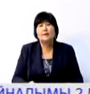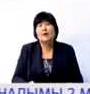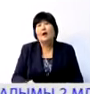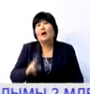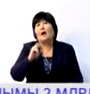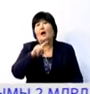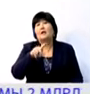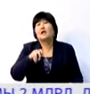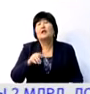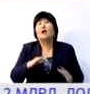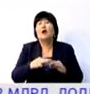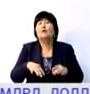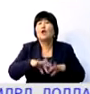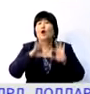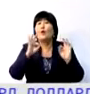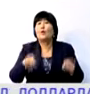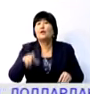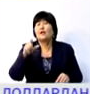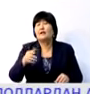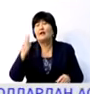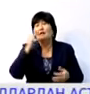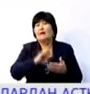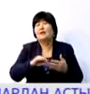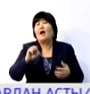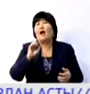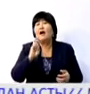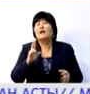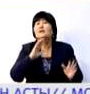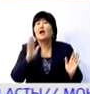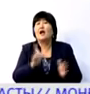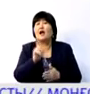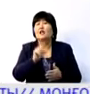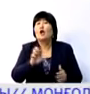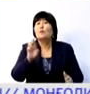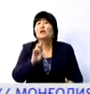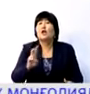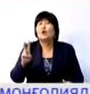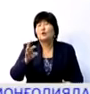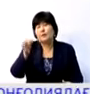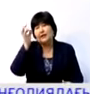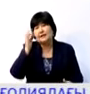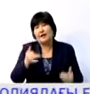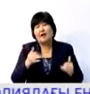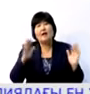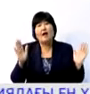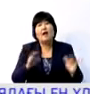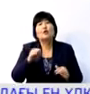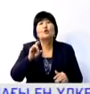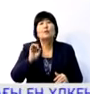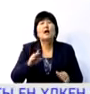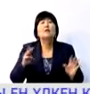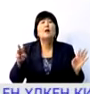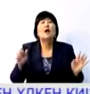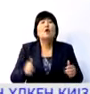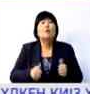Қазалы ауданында өрелі өнер иесі талантты сазгер ақын әрі әнші Батырхан Нұрымбетовті еске алуға арналған ән тұмарым атты